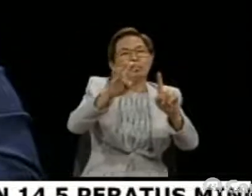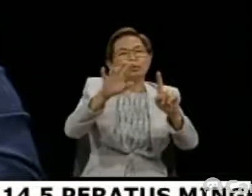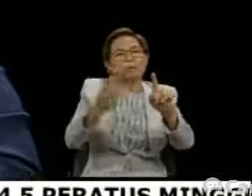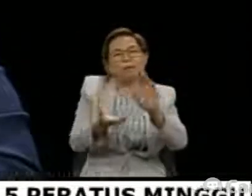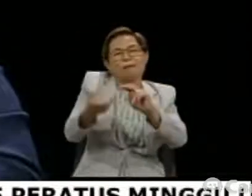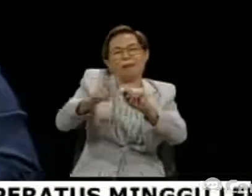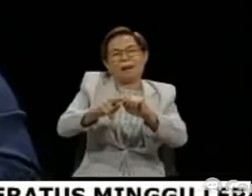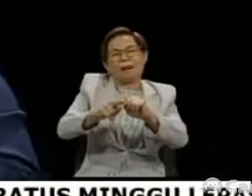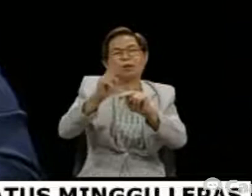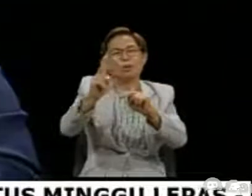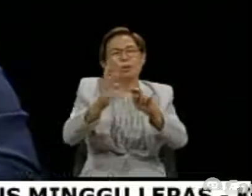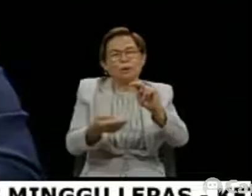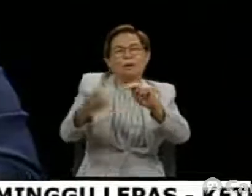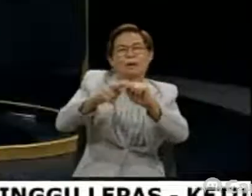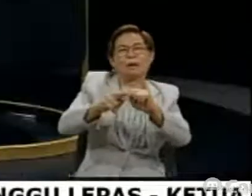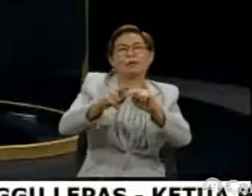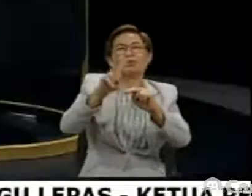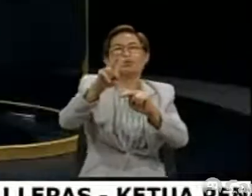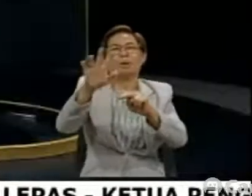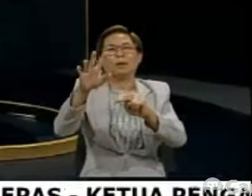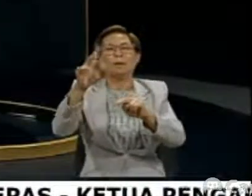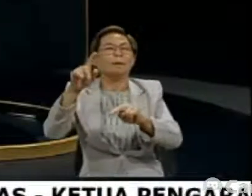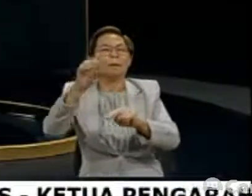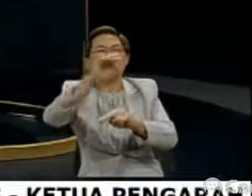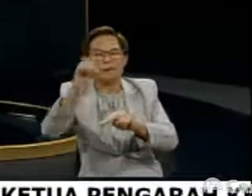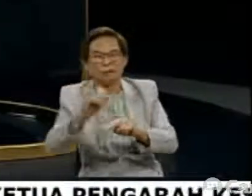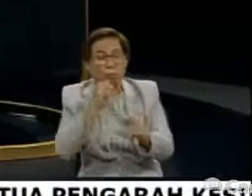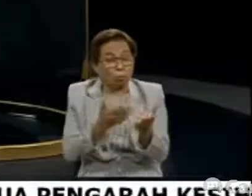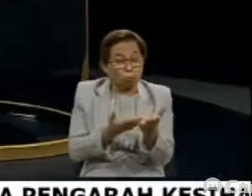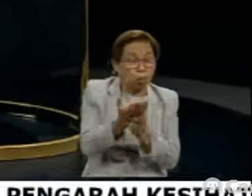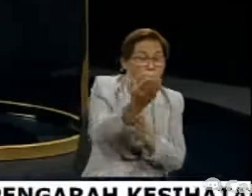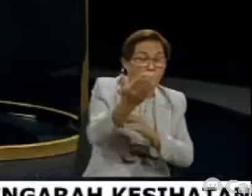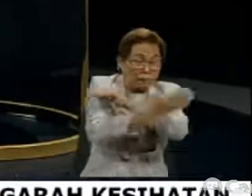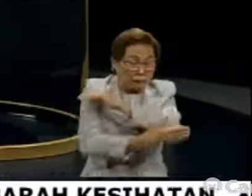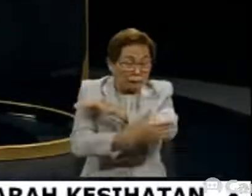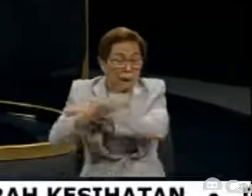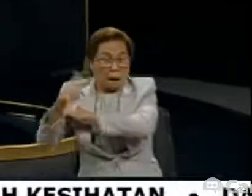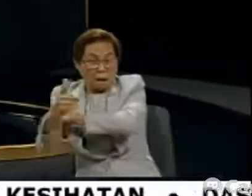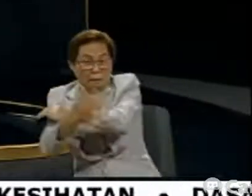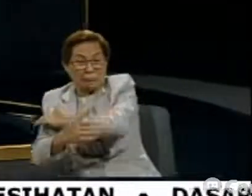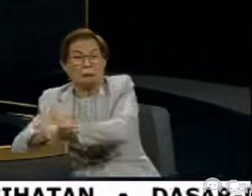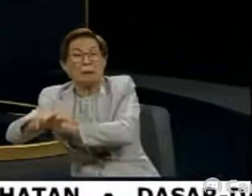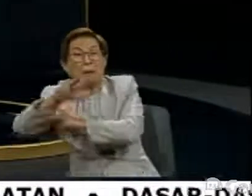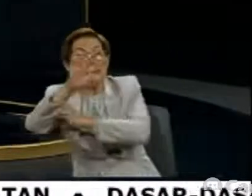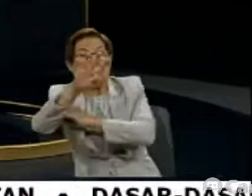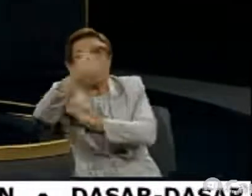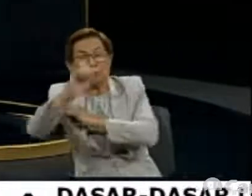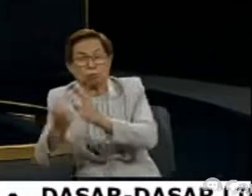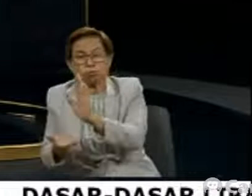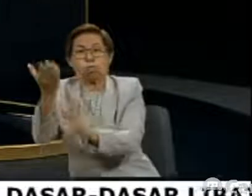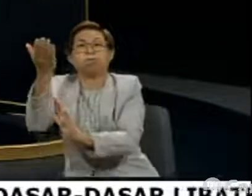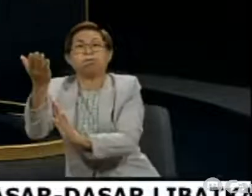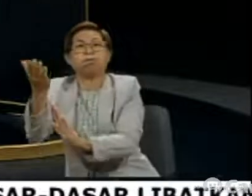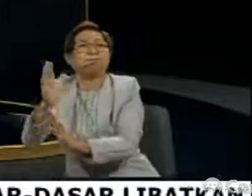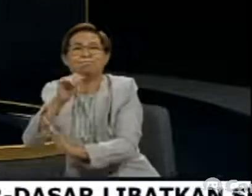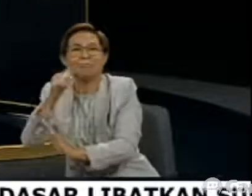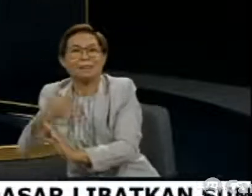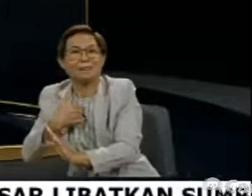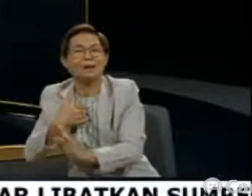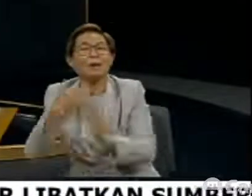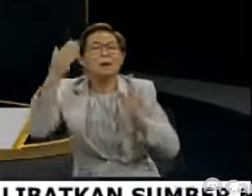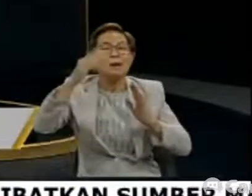kedua Fortuner kedua pakai 25 meletus di tanah itu semacam negara-negara lain sampai titik tiga 400 nya dan